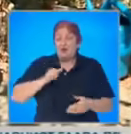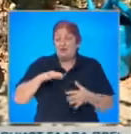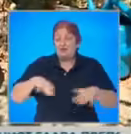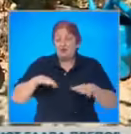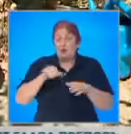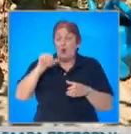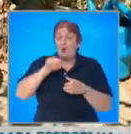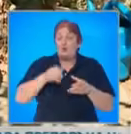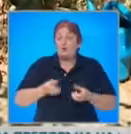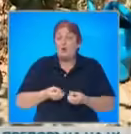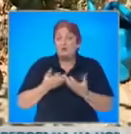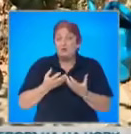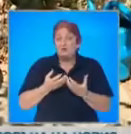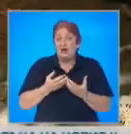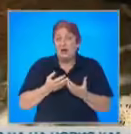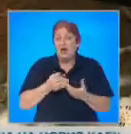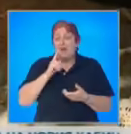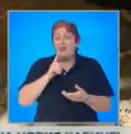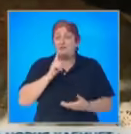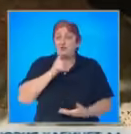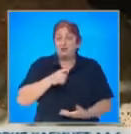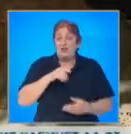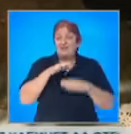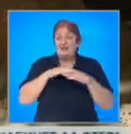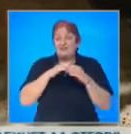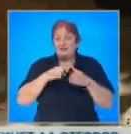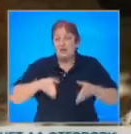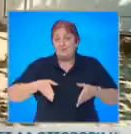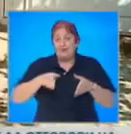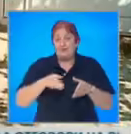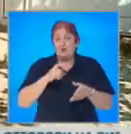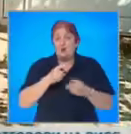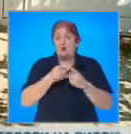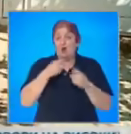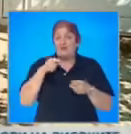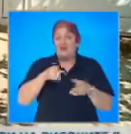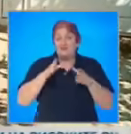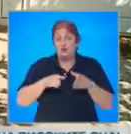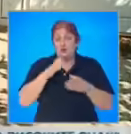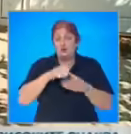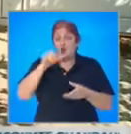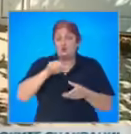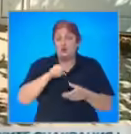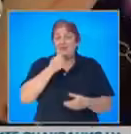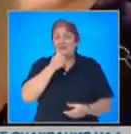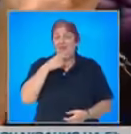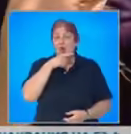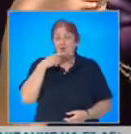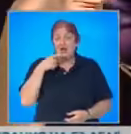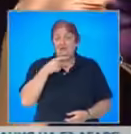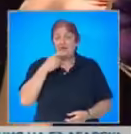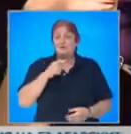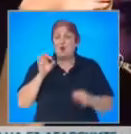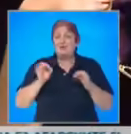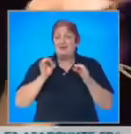около водоизточник. Нашето задължение ще бъде да изградим трасето, което е от тази зона до водоема на село Червен.